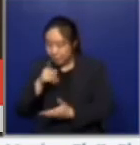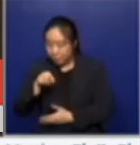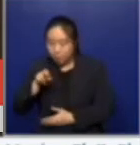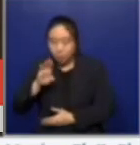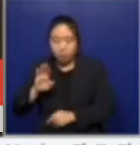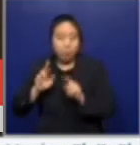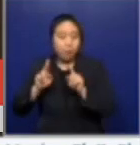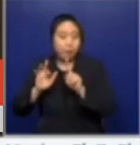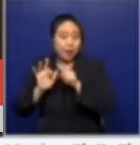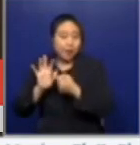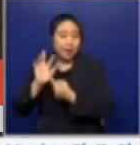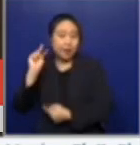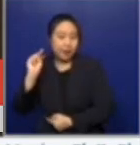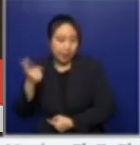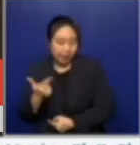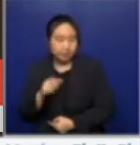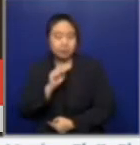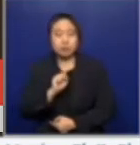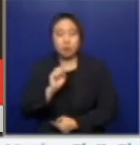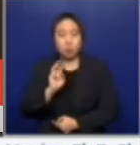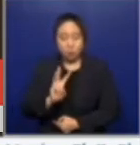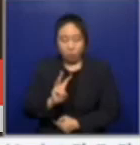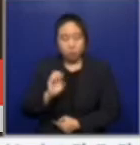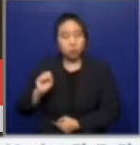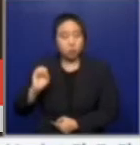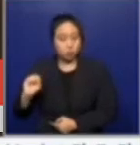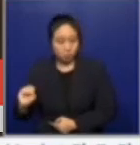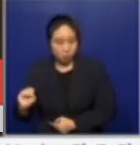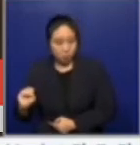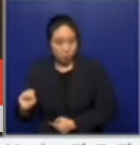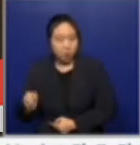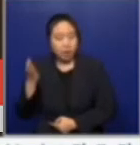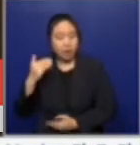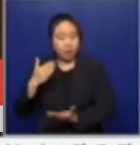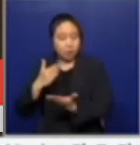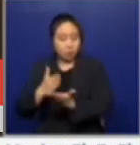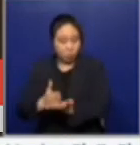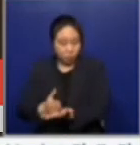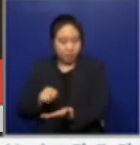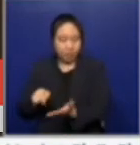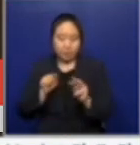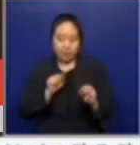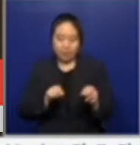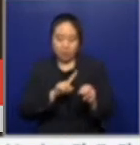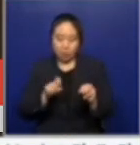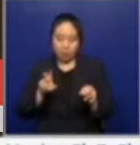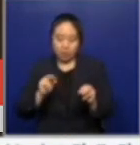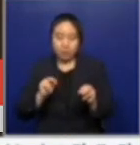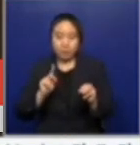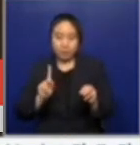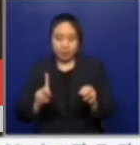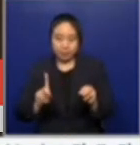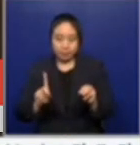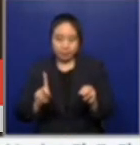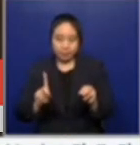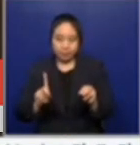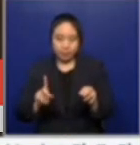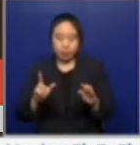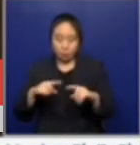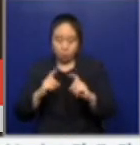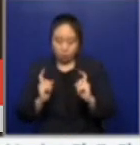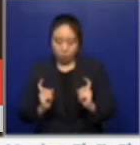มาชิกหรือสภาผู้แทนราษฎรยับยั้งไว้ตามมาตรา137วงเล็